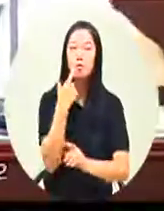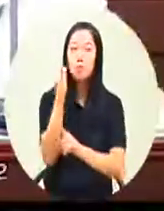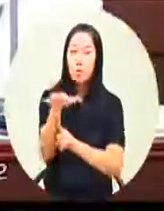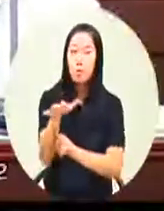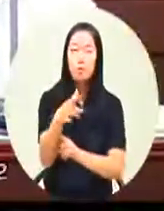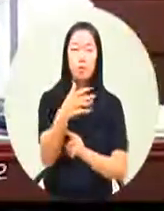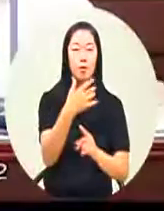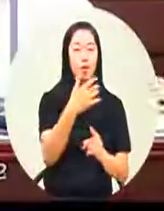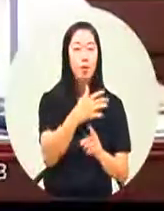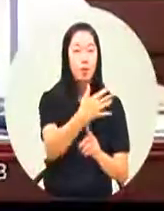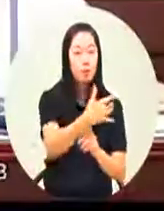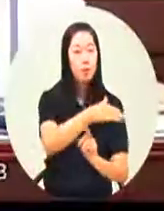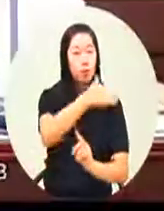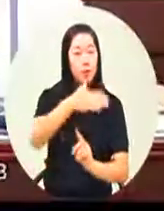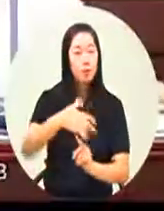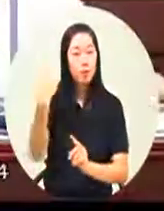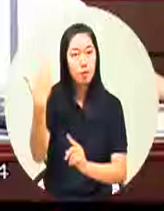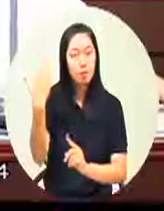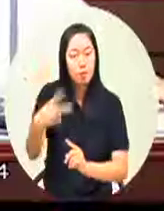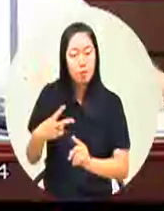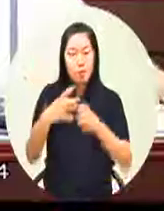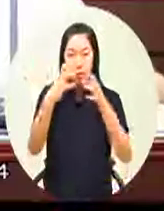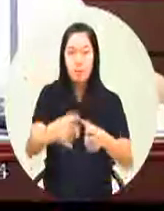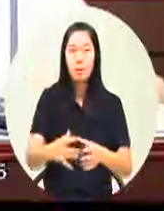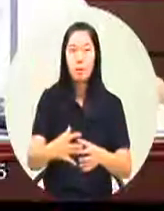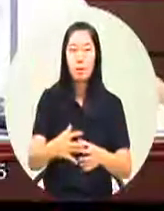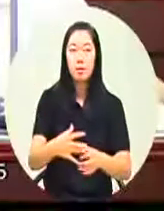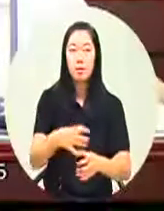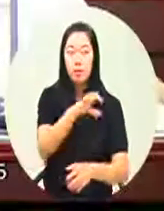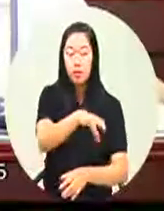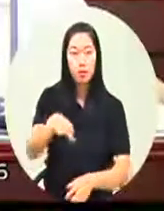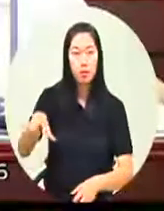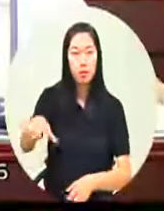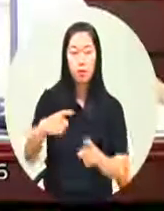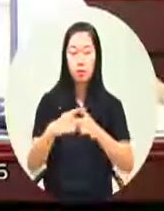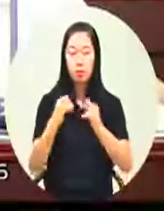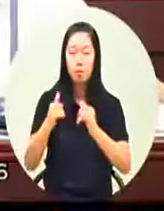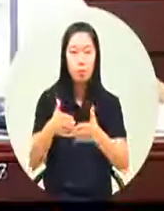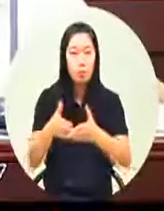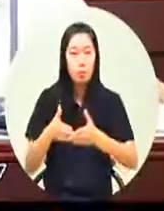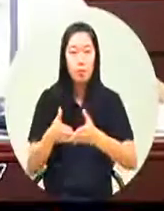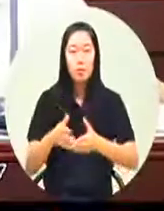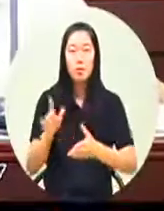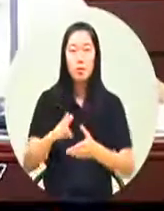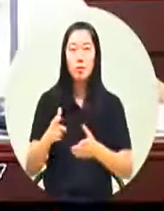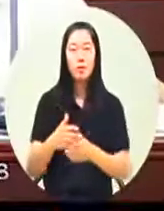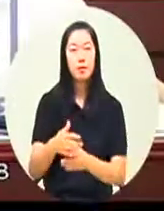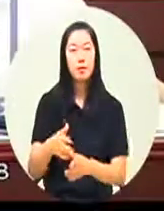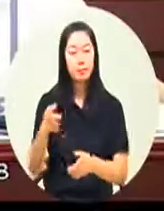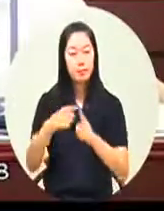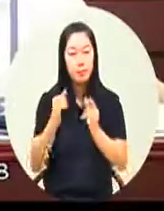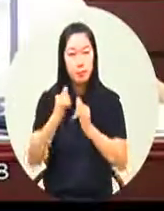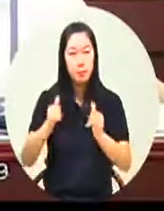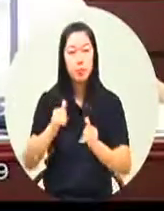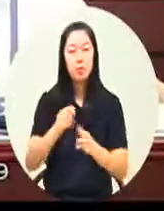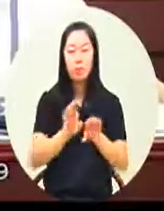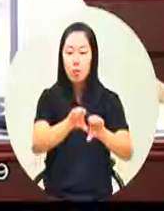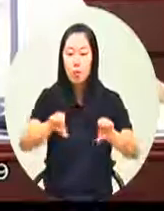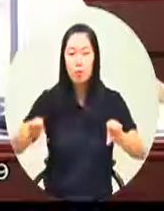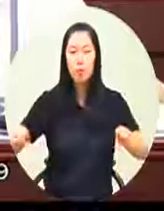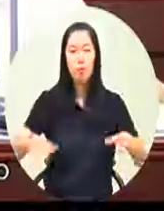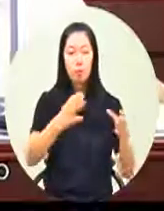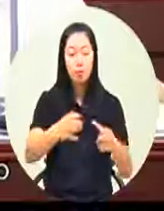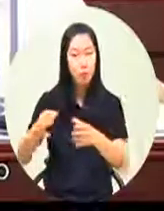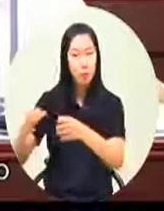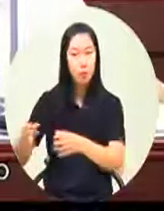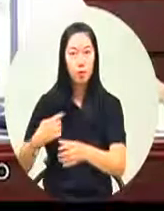区能够增辟可能地方上或是民众所需要的游客所需要的这个停车场，那这部分